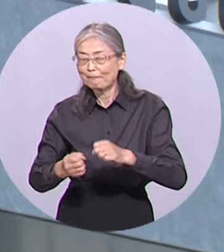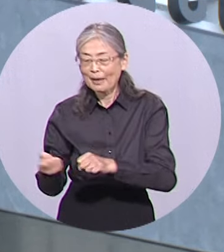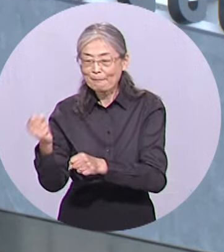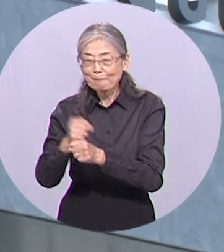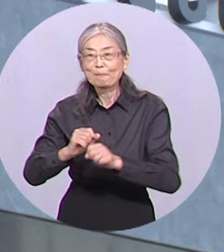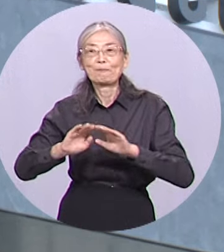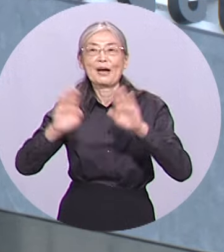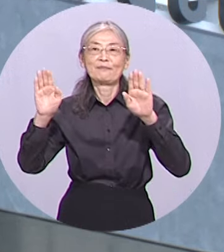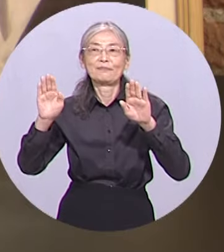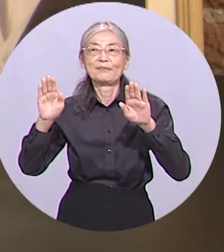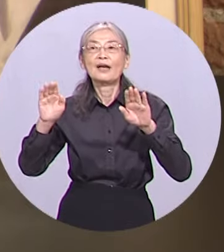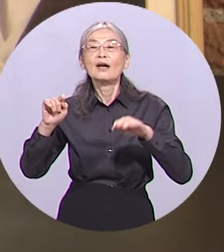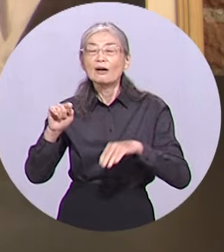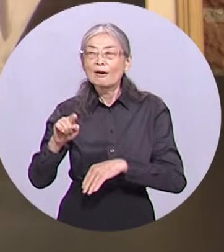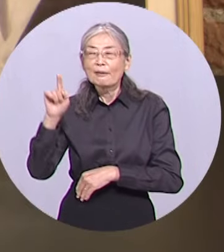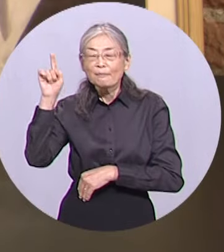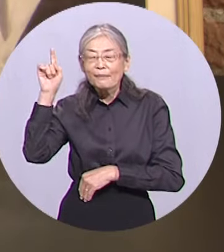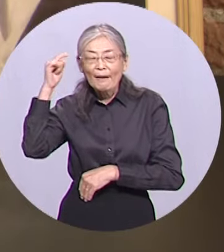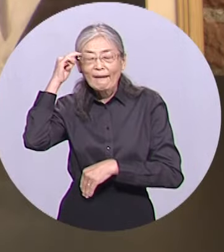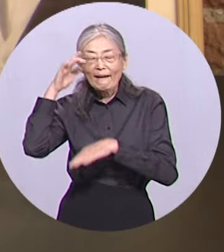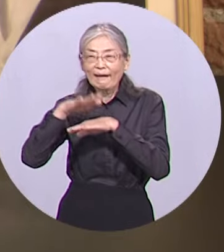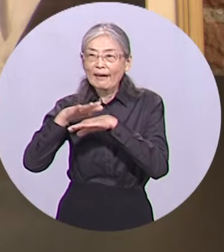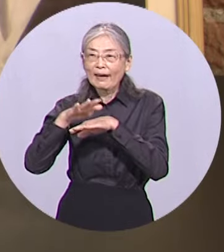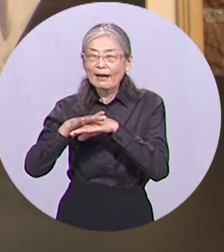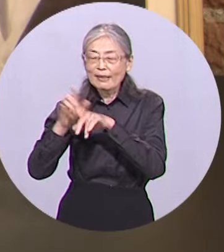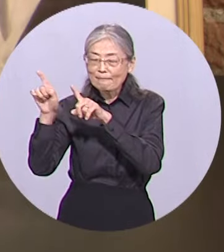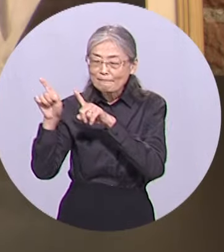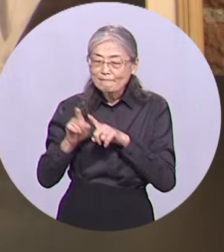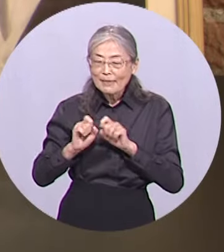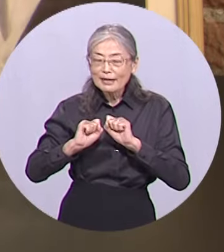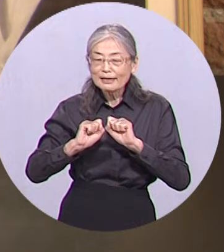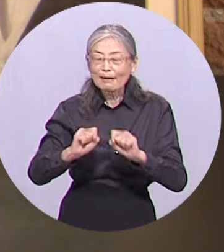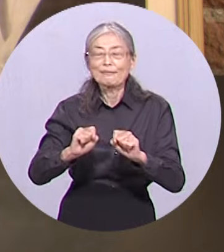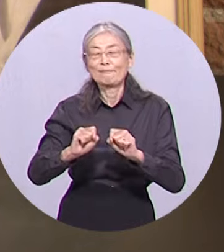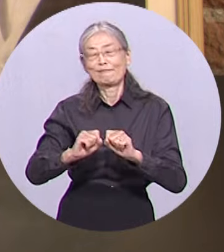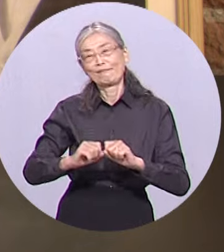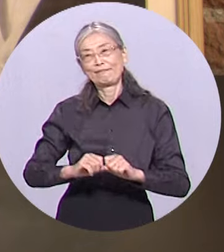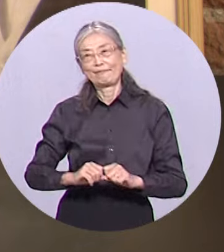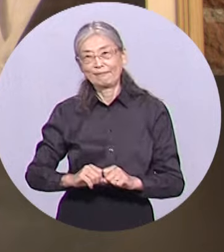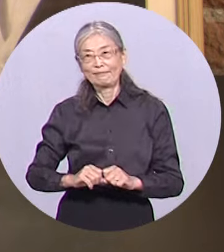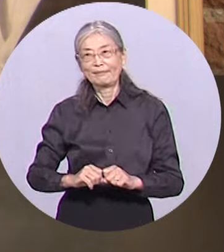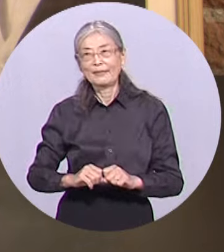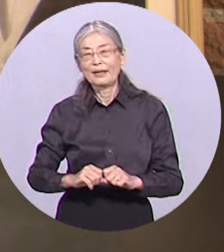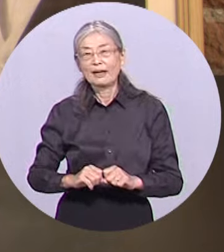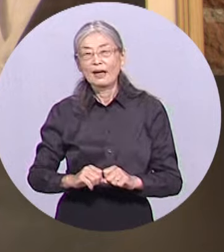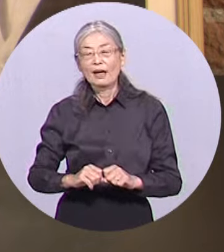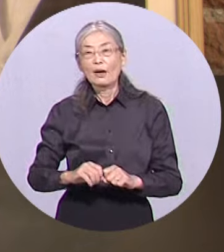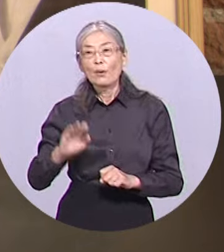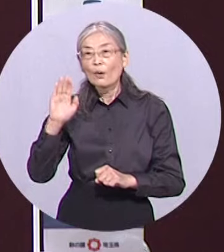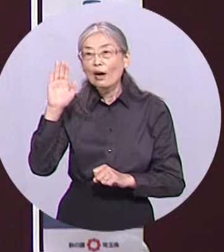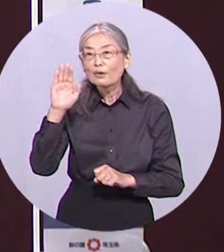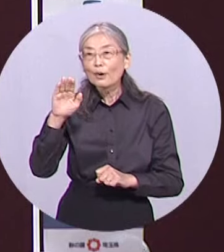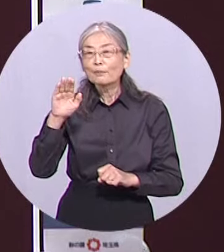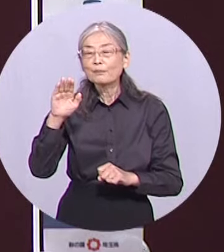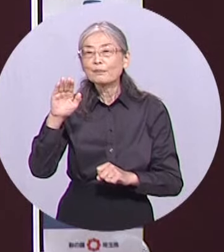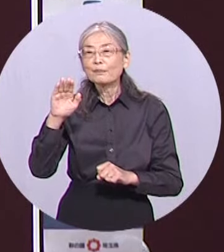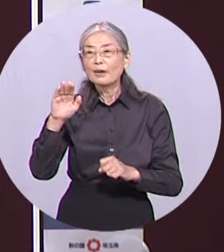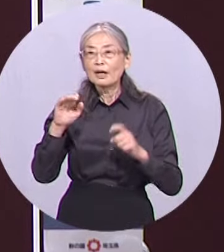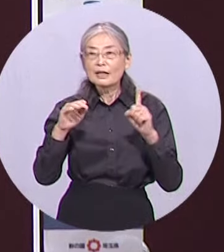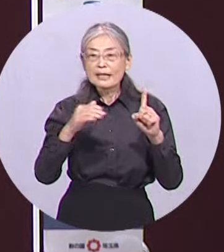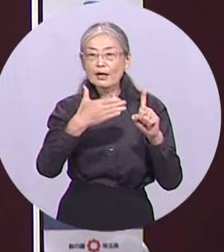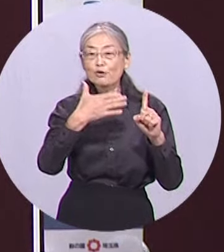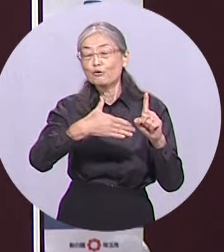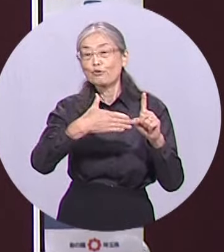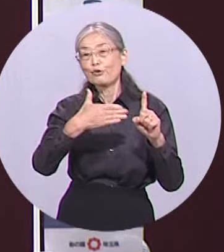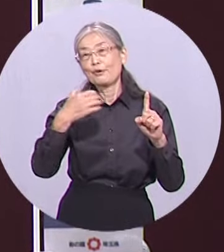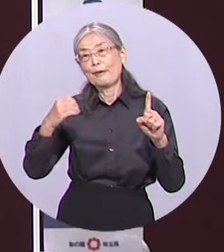やはり渋沢翁の精神の反映をしたいということでございます。でその後ですね、1900年